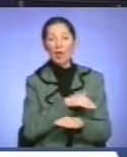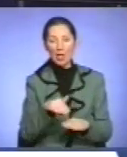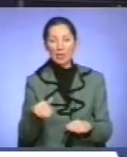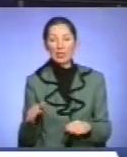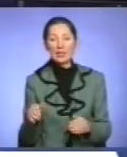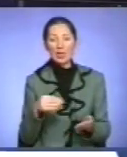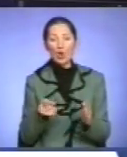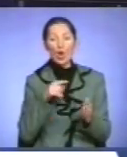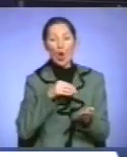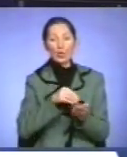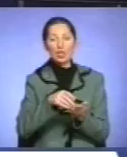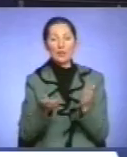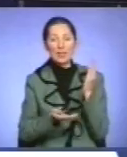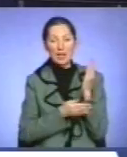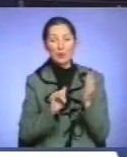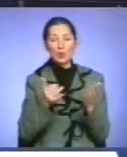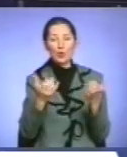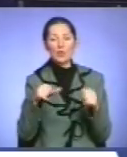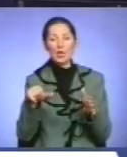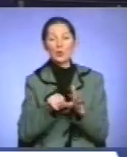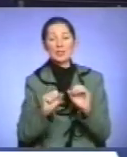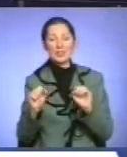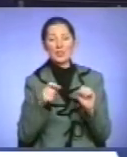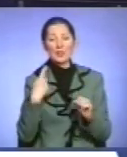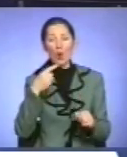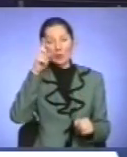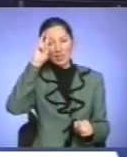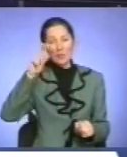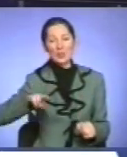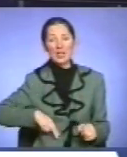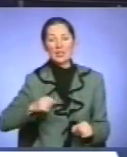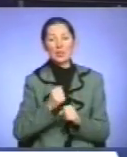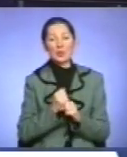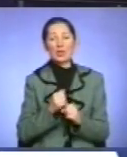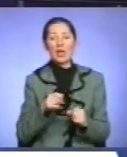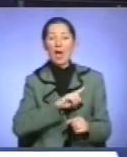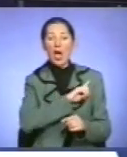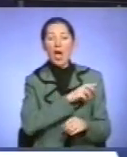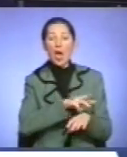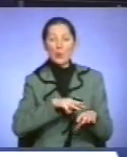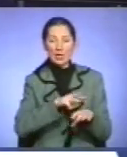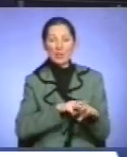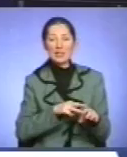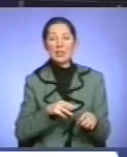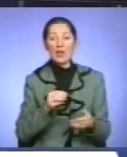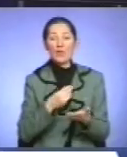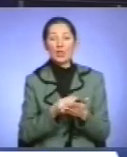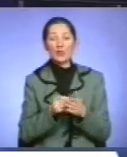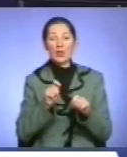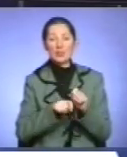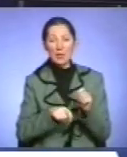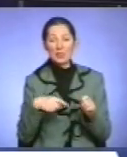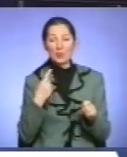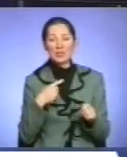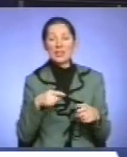У суботнику взяли участь і керівництво облдержадміністрації, працівники силових структур, фінансові інспекції в області,